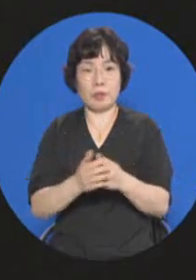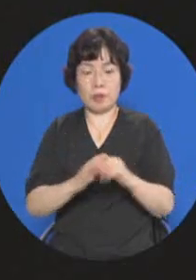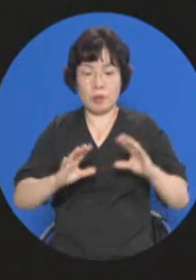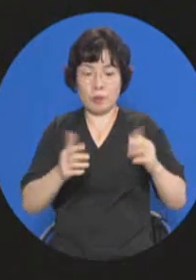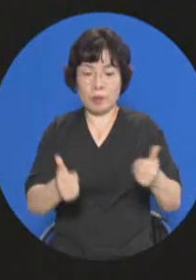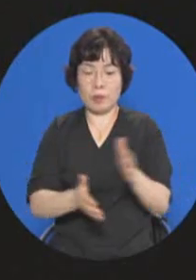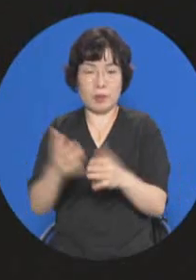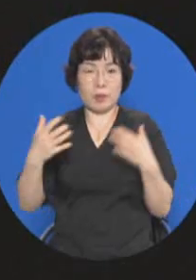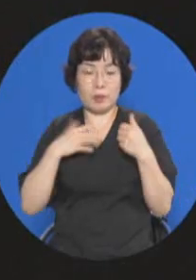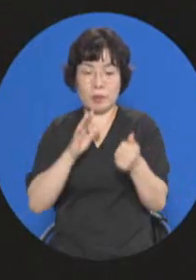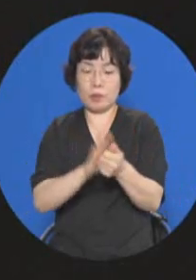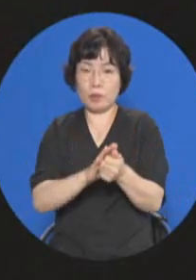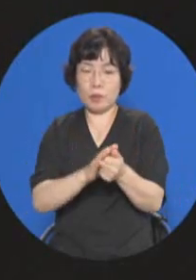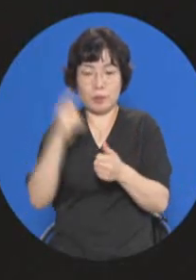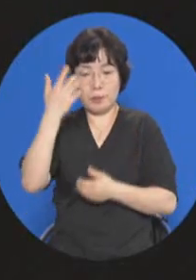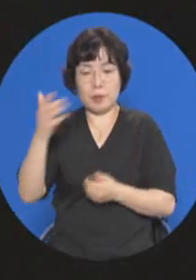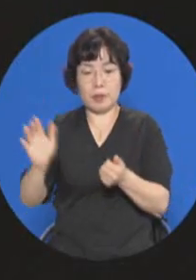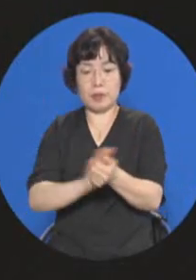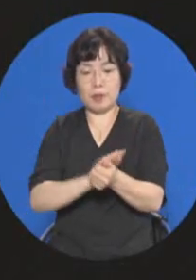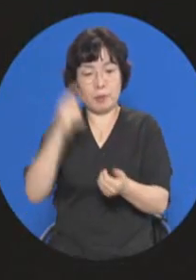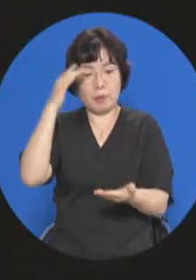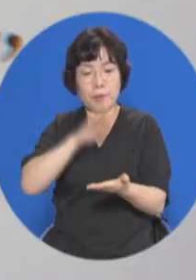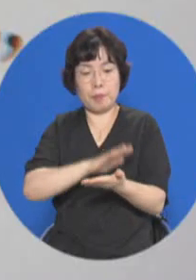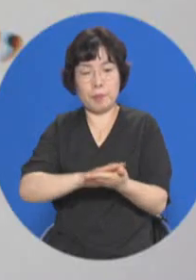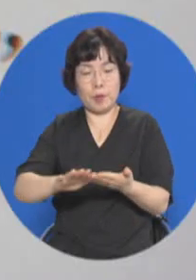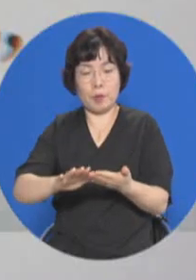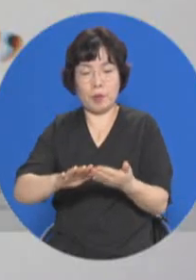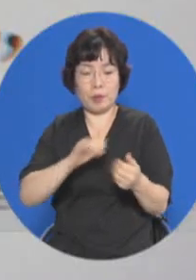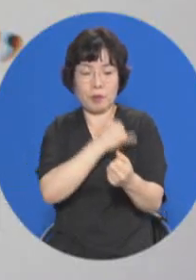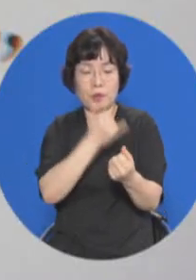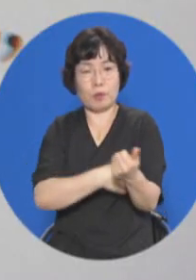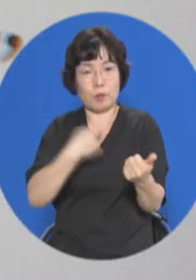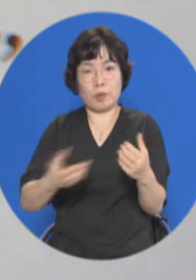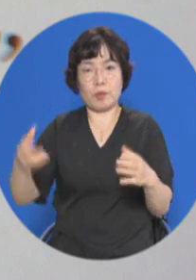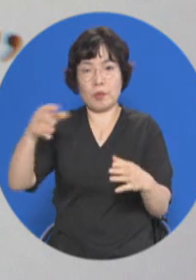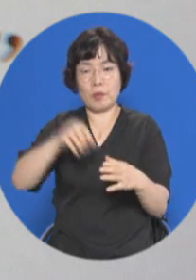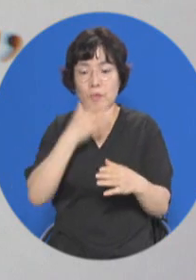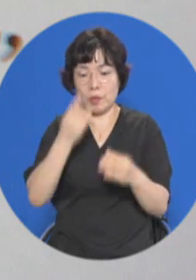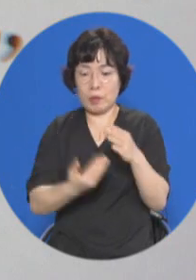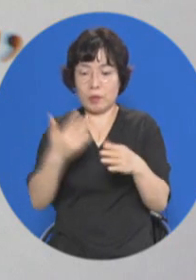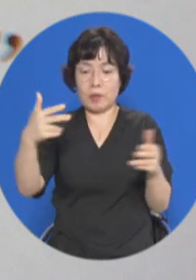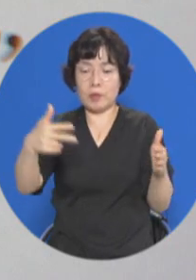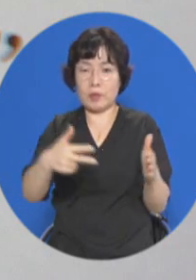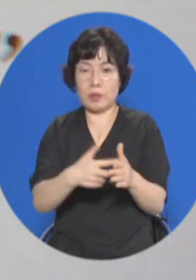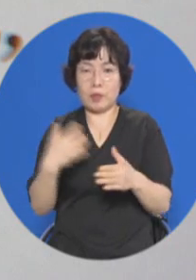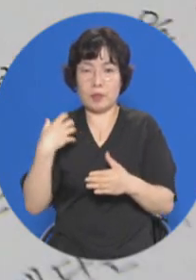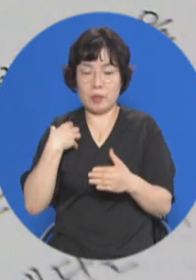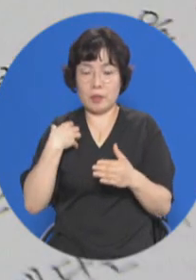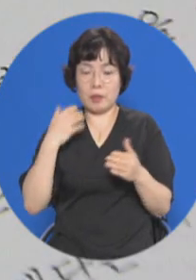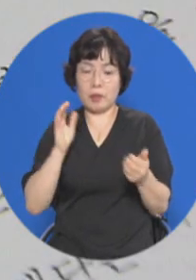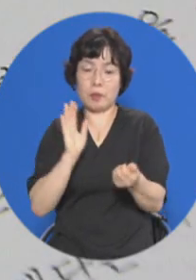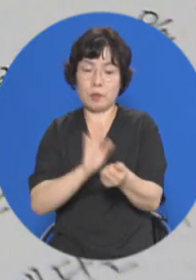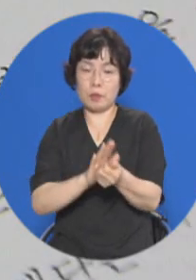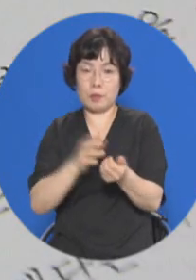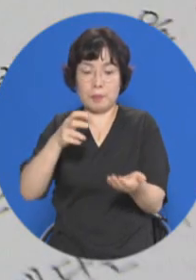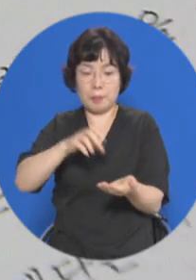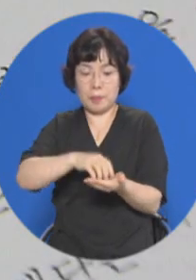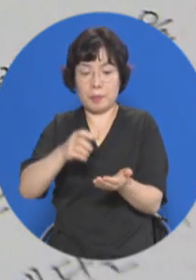지자체가 지원할 수 있는 위령 사업에 평화, 인권 교육이 추가됐고 여순사건 재단의 역할과 지원 범위도